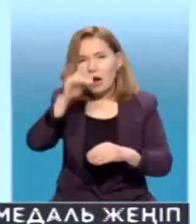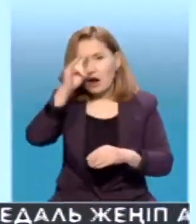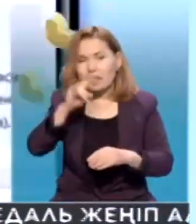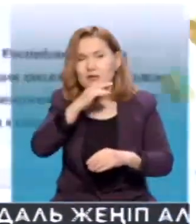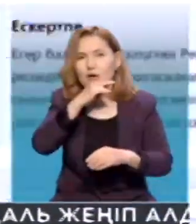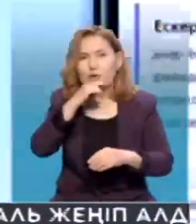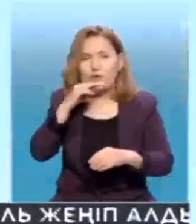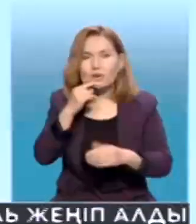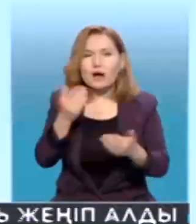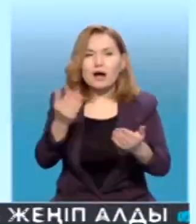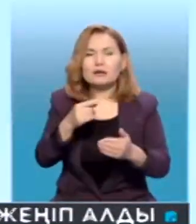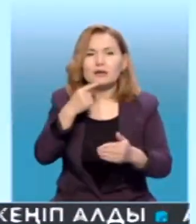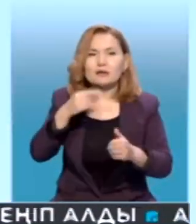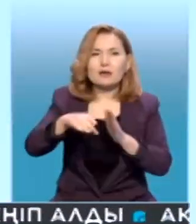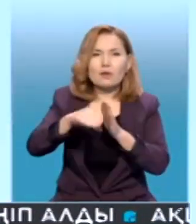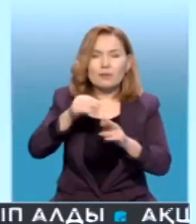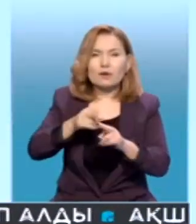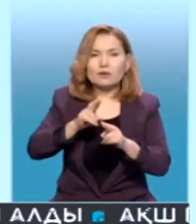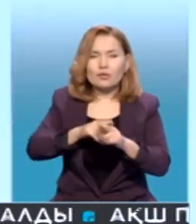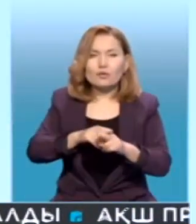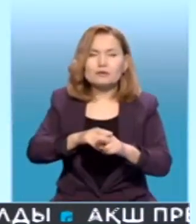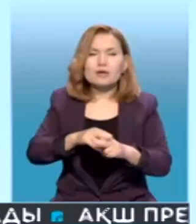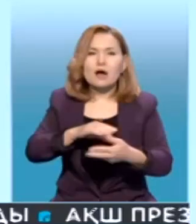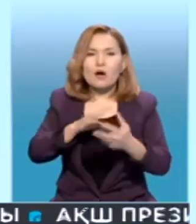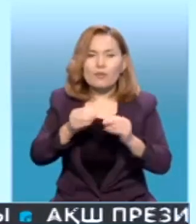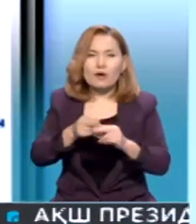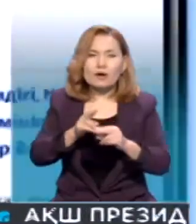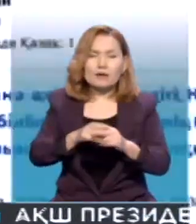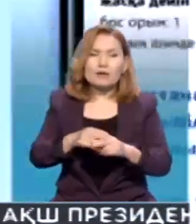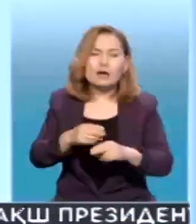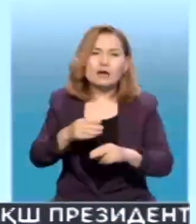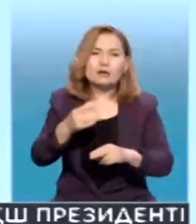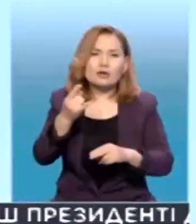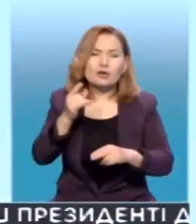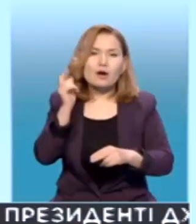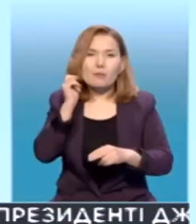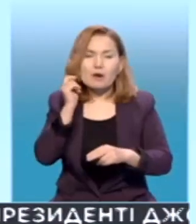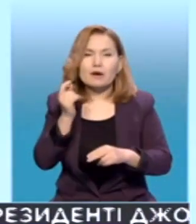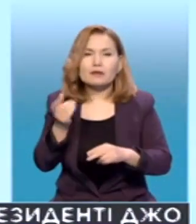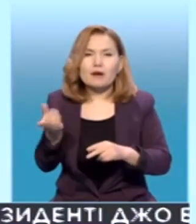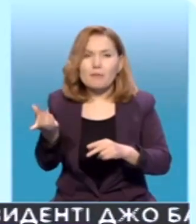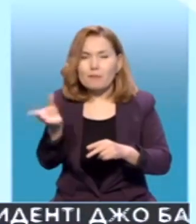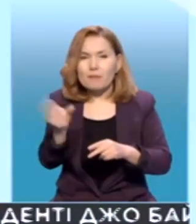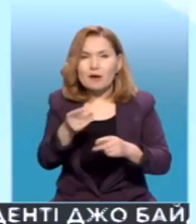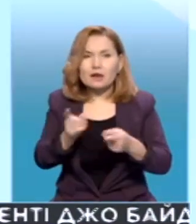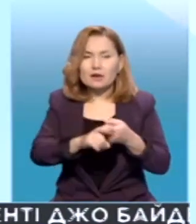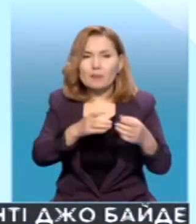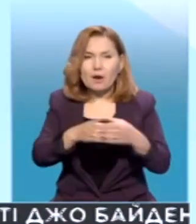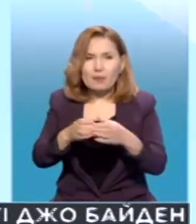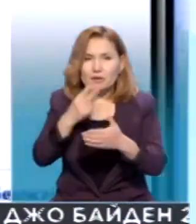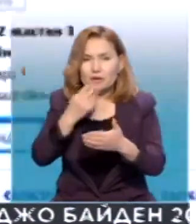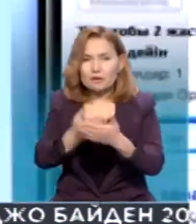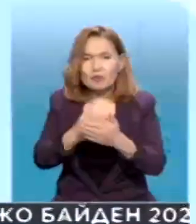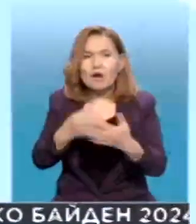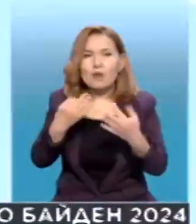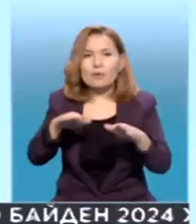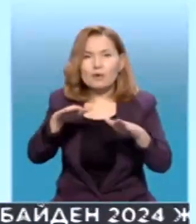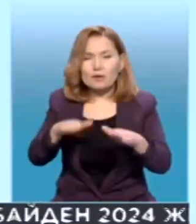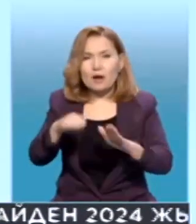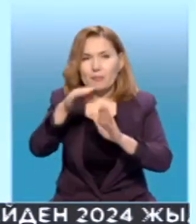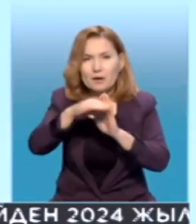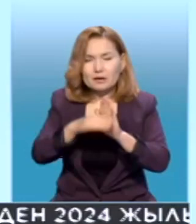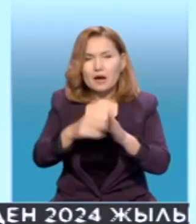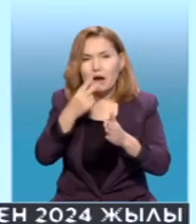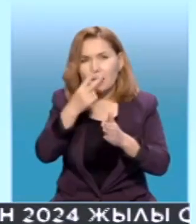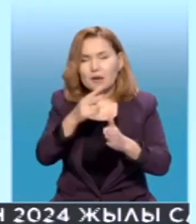бос орындарды іздеу батырмасын басыңыз. Жүйе сәбидің жасына сай келетін топтары бар барлық балабақшаларды көрсетеді. Бос орындардың тізімін